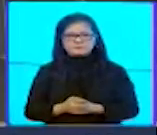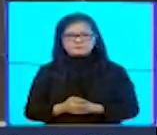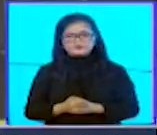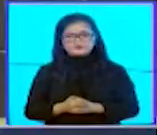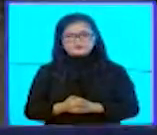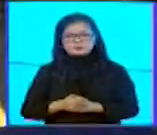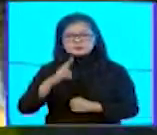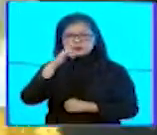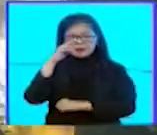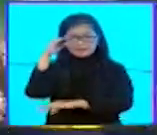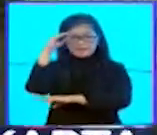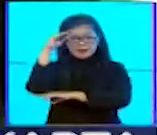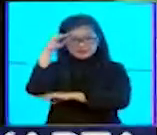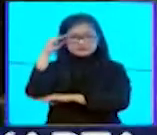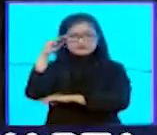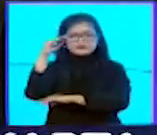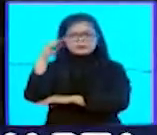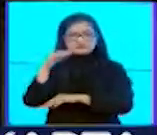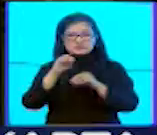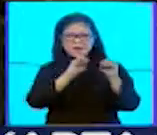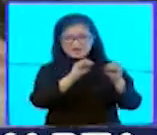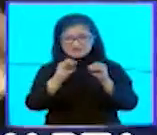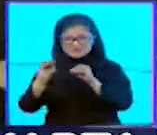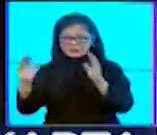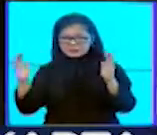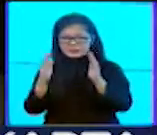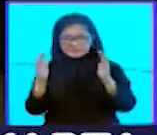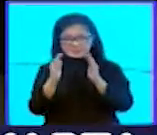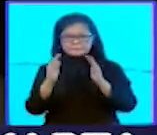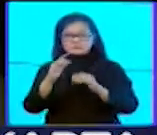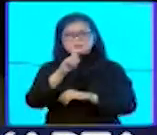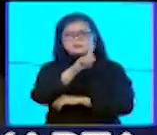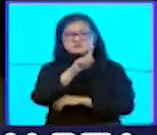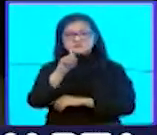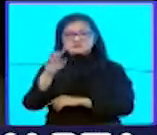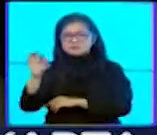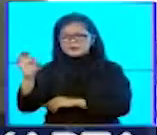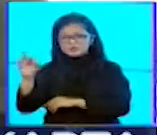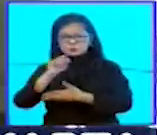Senin pagi, pembelajaran tatap muka terbatas di 610 sekolah di Jakarta mulai digelar.